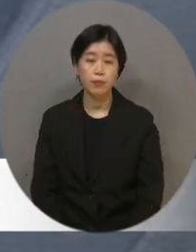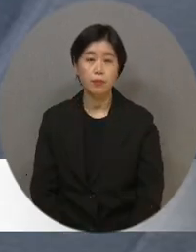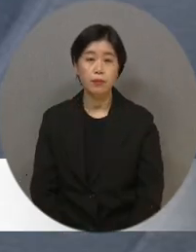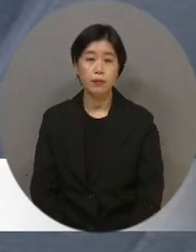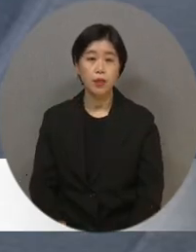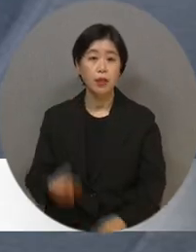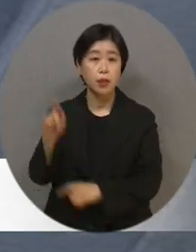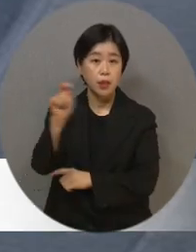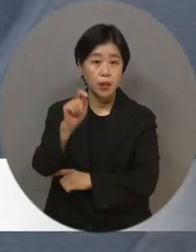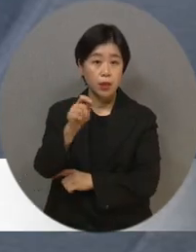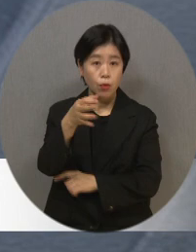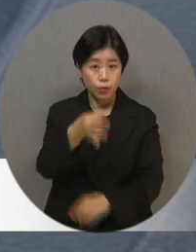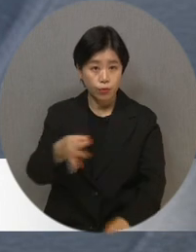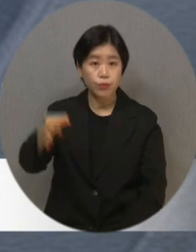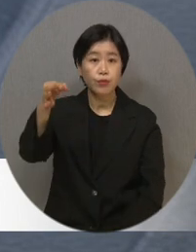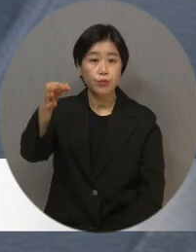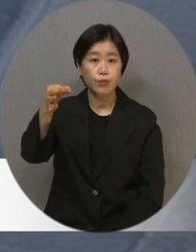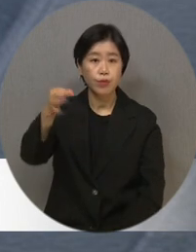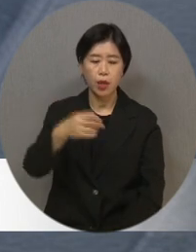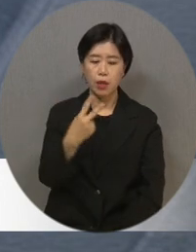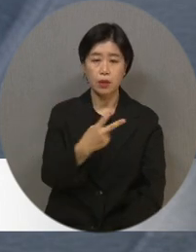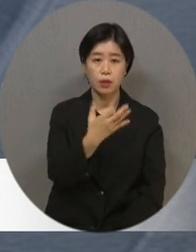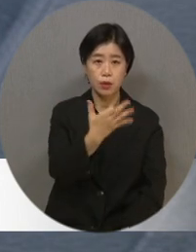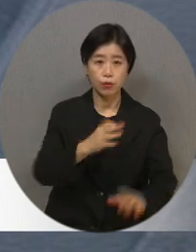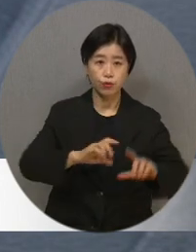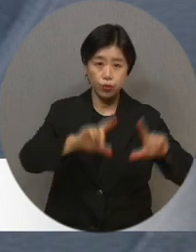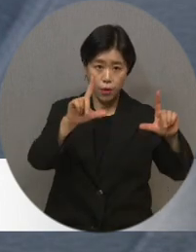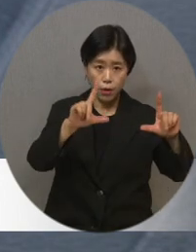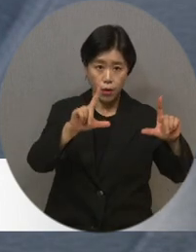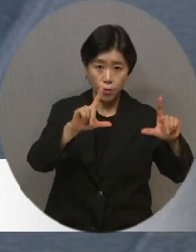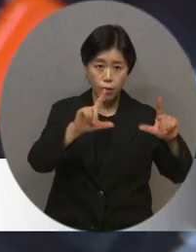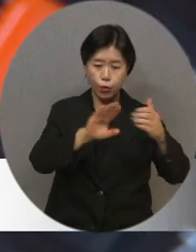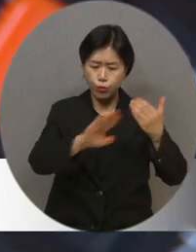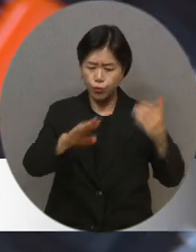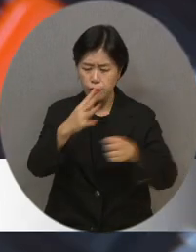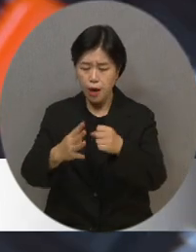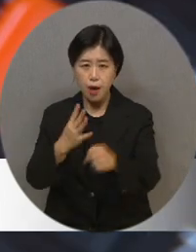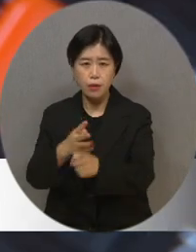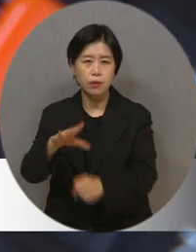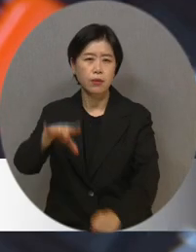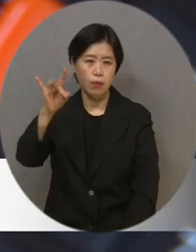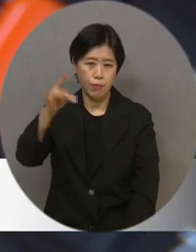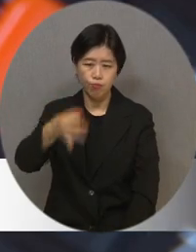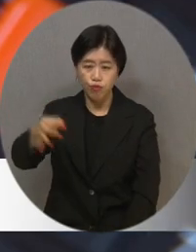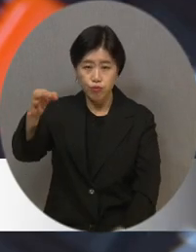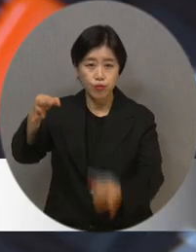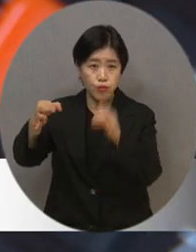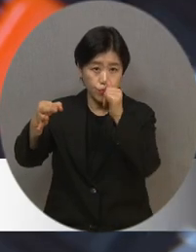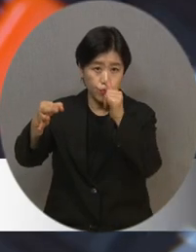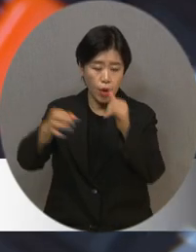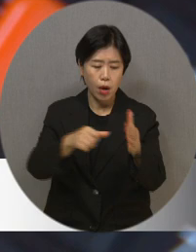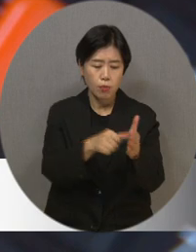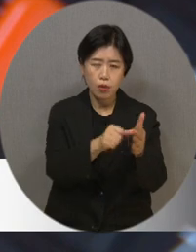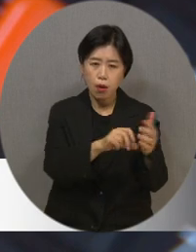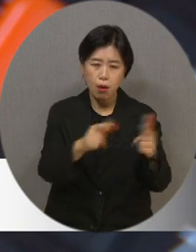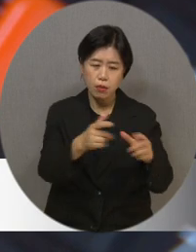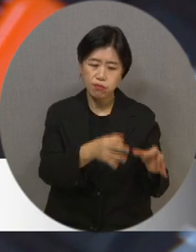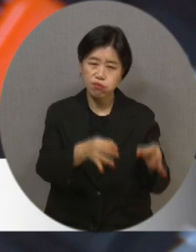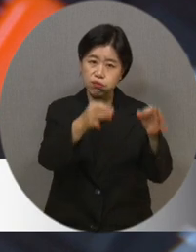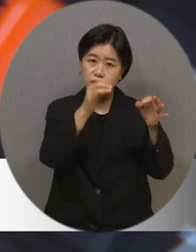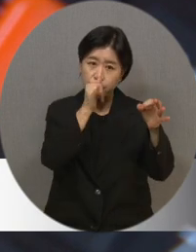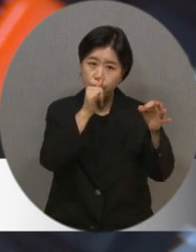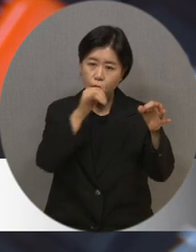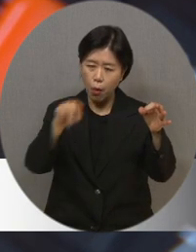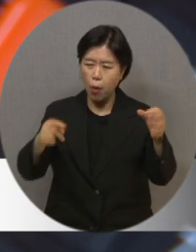내 택시 요금 인상은 지난 2019년 이후 4년 만으로 물가 상승분과 업계 고충 등을 종합적으로